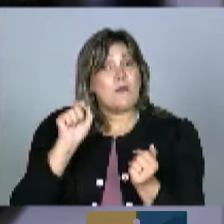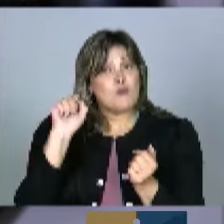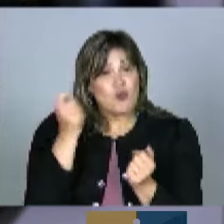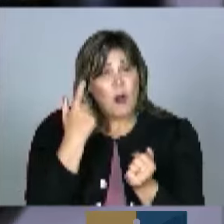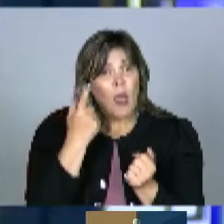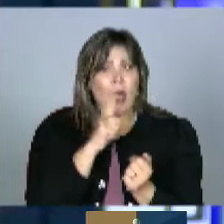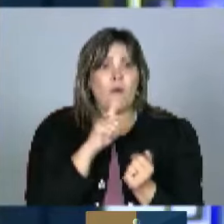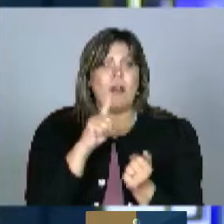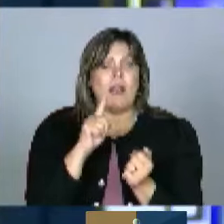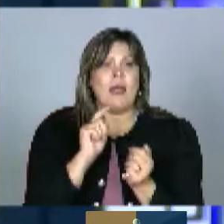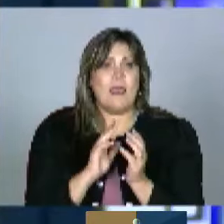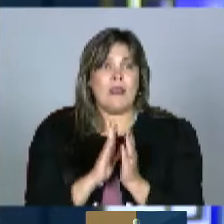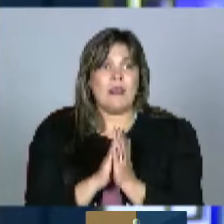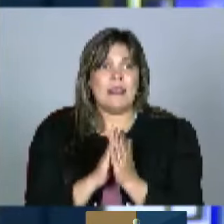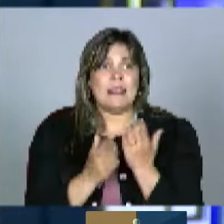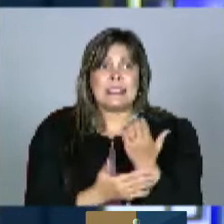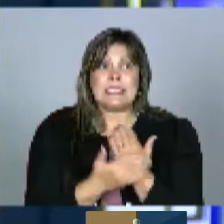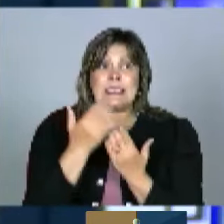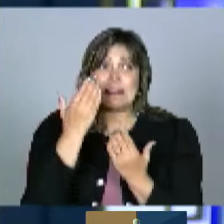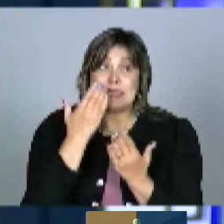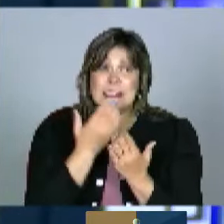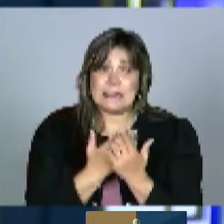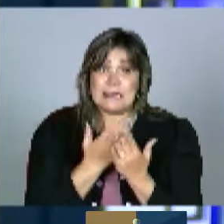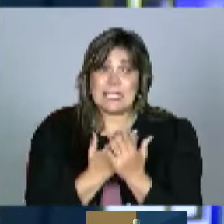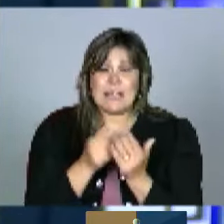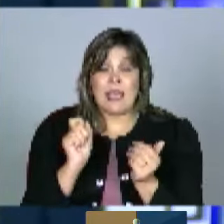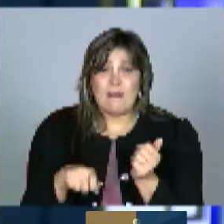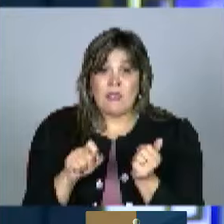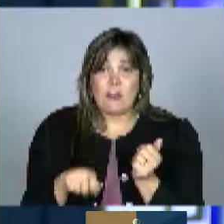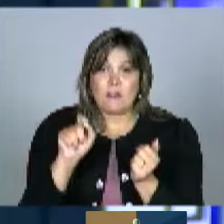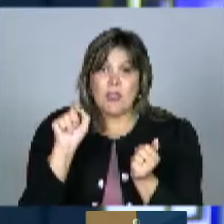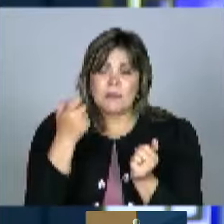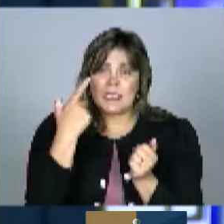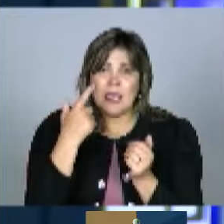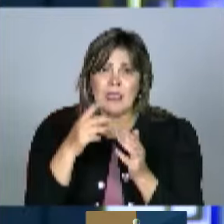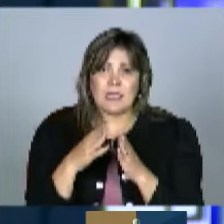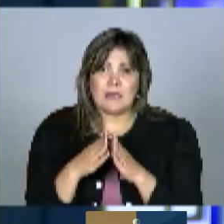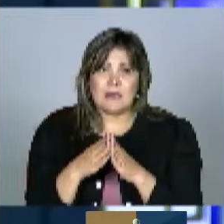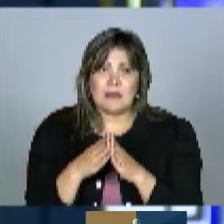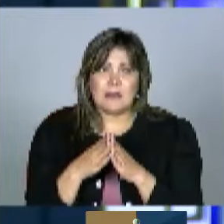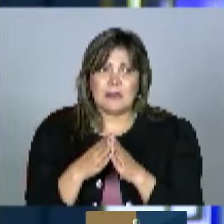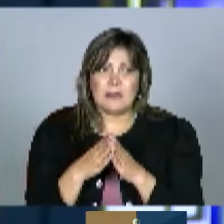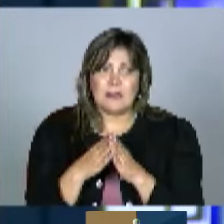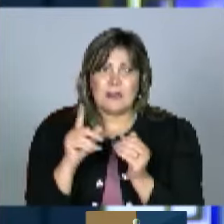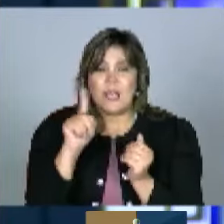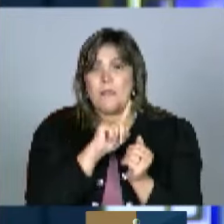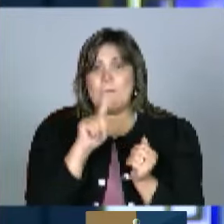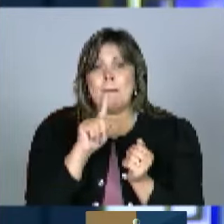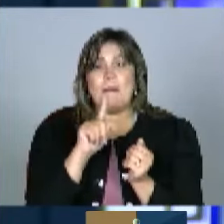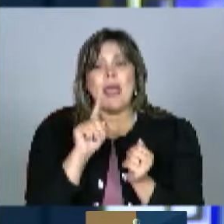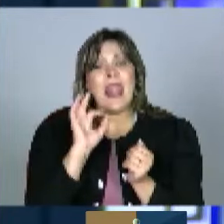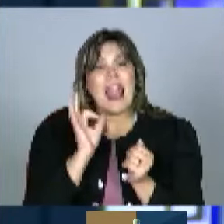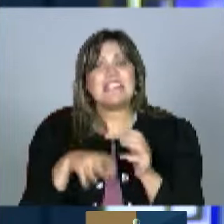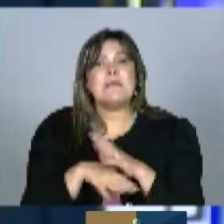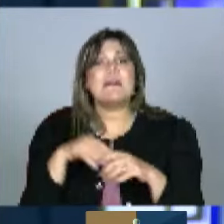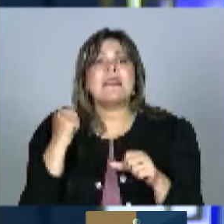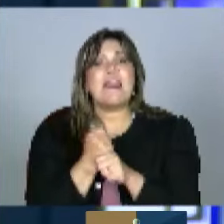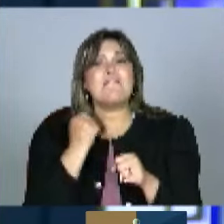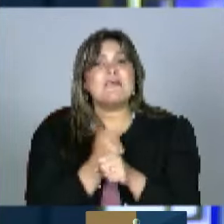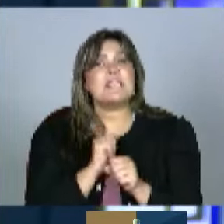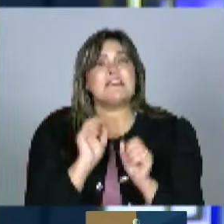مختلفه استئناف الشق في القضاء المستعجل المجل لا يوقف التنفيذ لان ايه